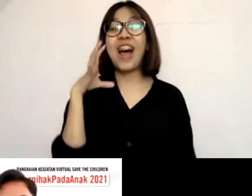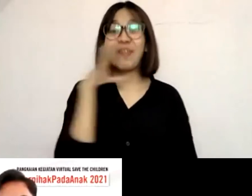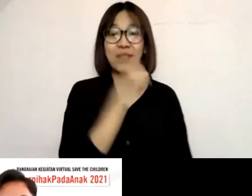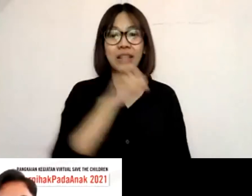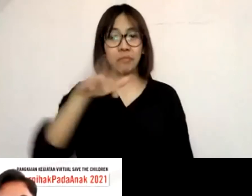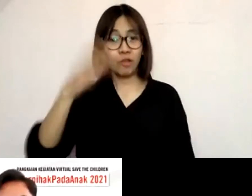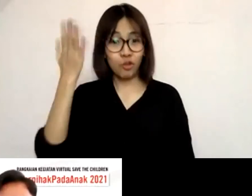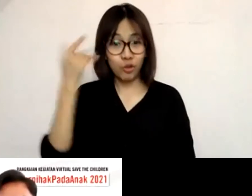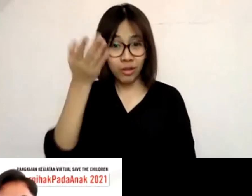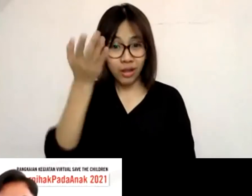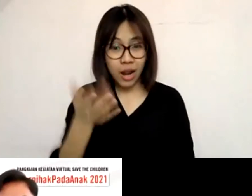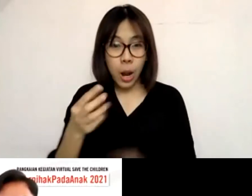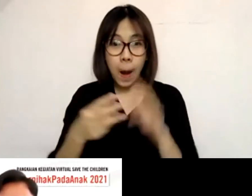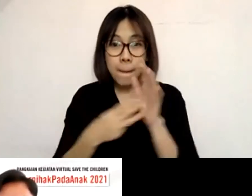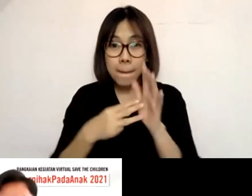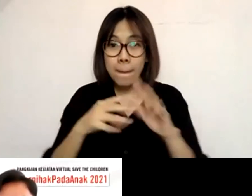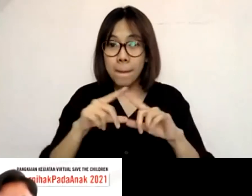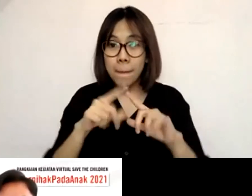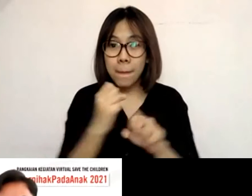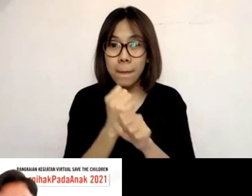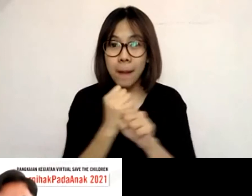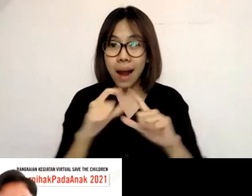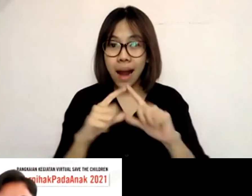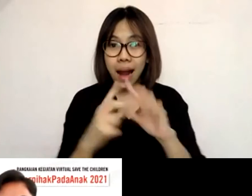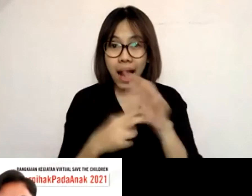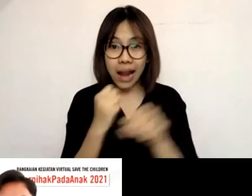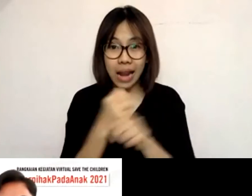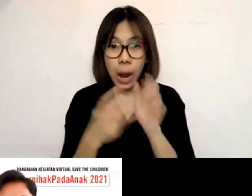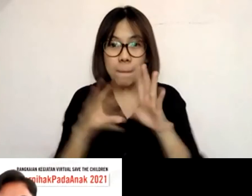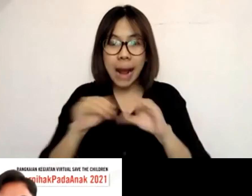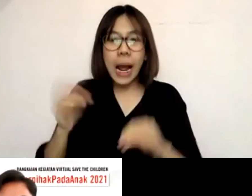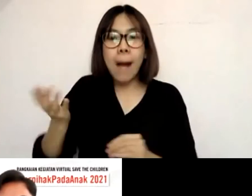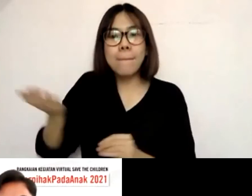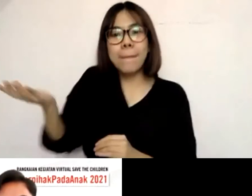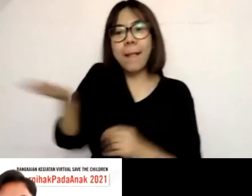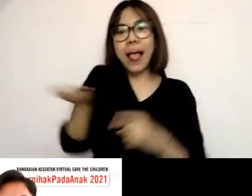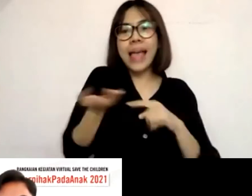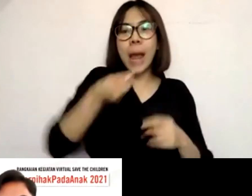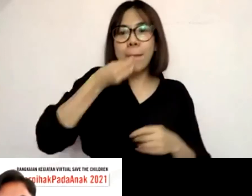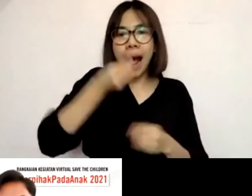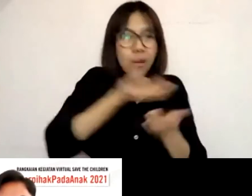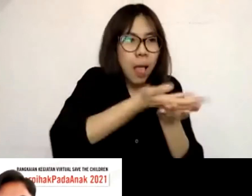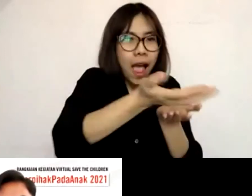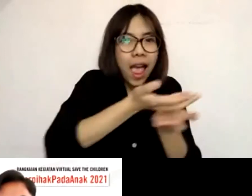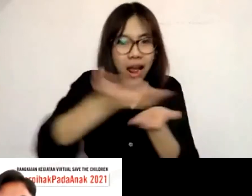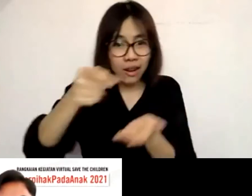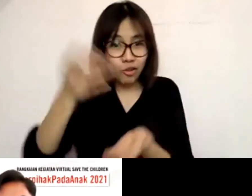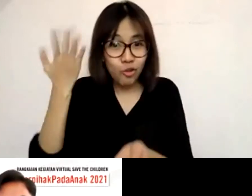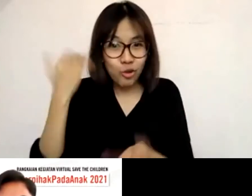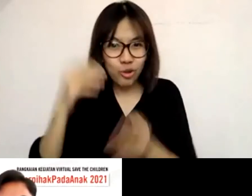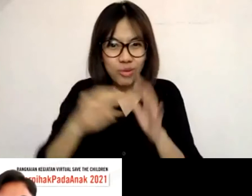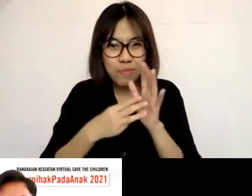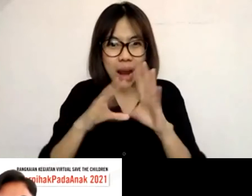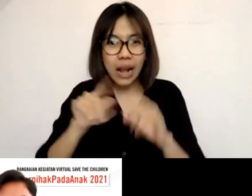magang sebagai pramusaji selama 1 bulan ya, kurang lebih ya. Boleh cerita kepada kami, Aji, apa saja,